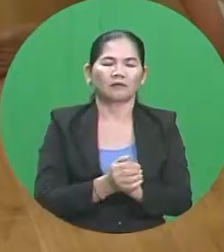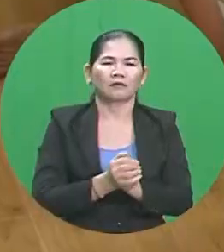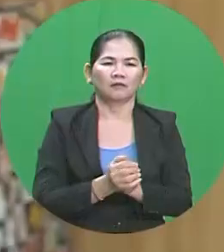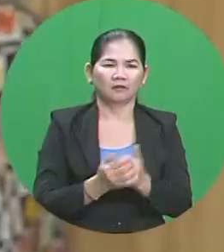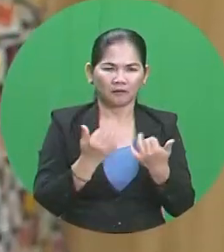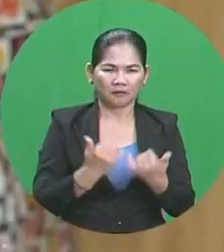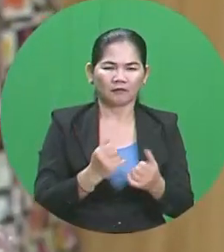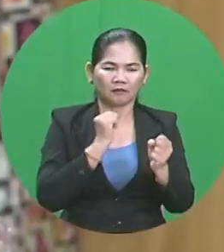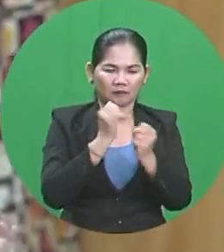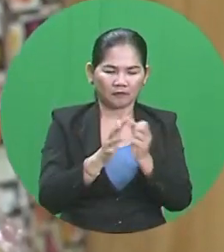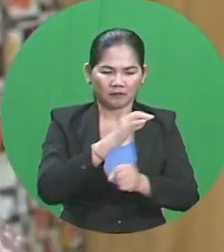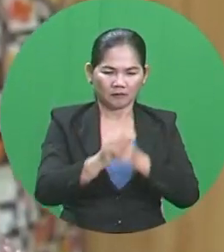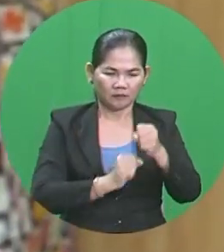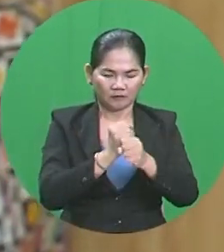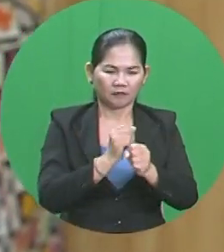ឯកឧត្តមជំនួយការផ្ទាល់មានប្រសាសន៍ឲ្យដឹងដែរថា ចាប់តាំងពីឆ្នាំ